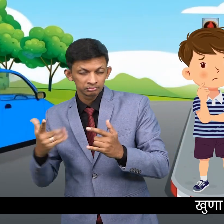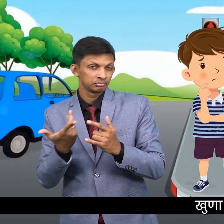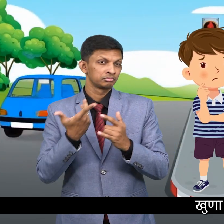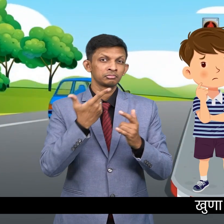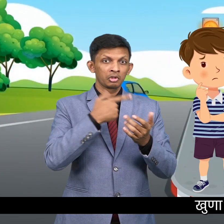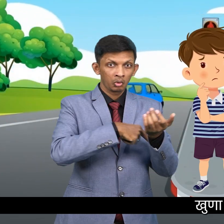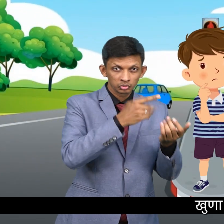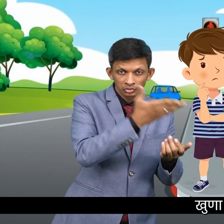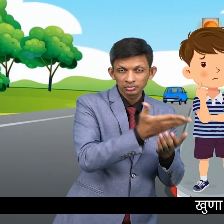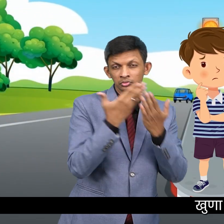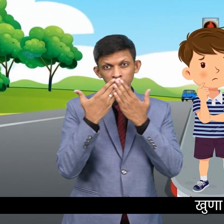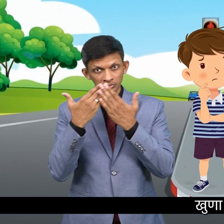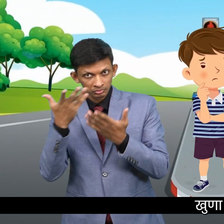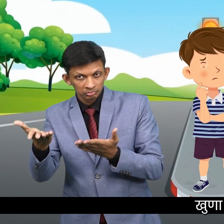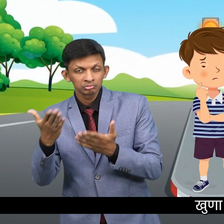खुणांसाठी चिन्हे,